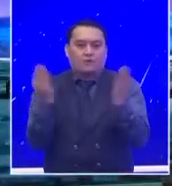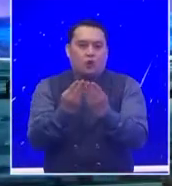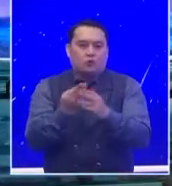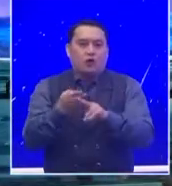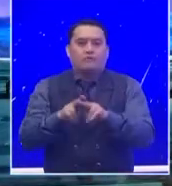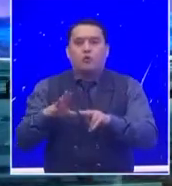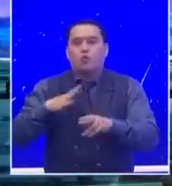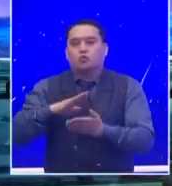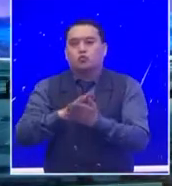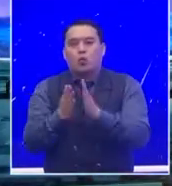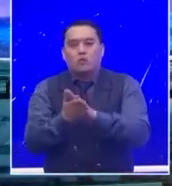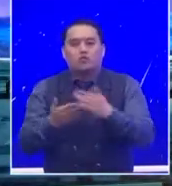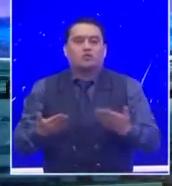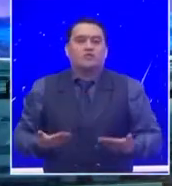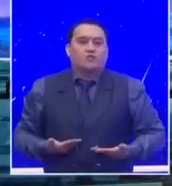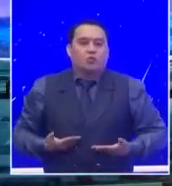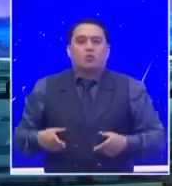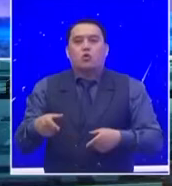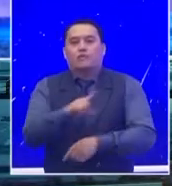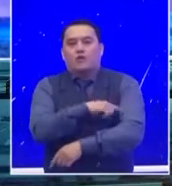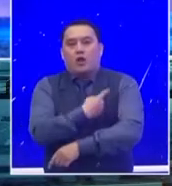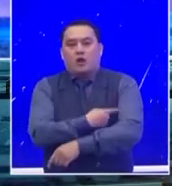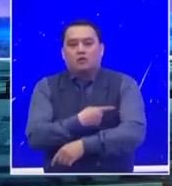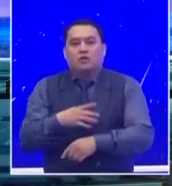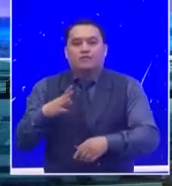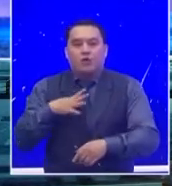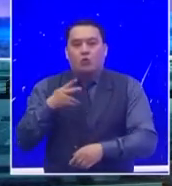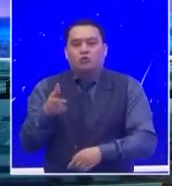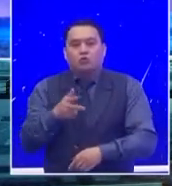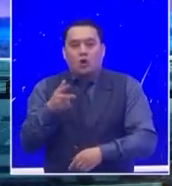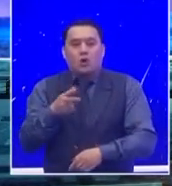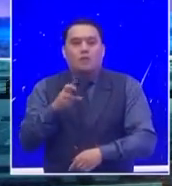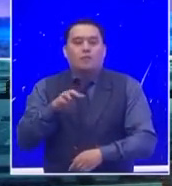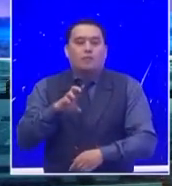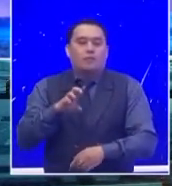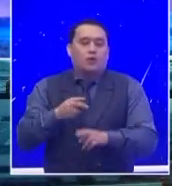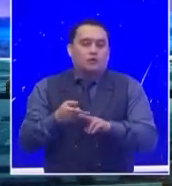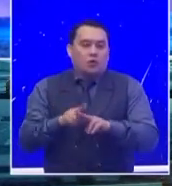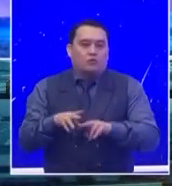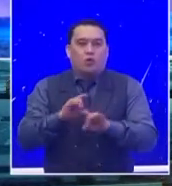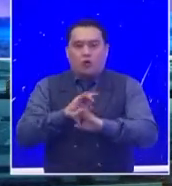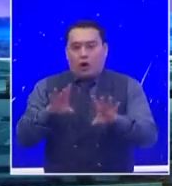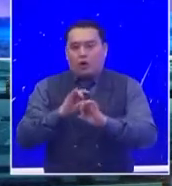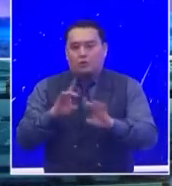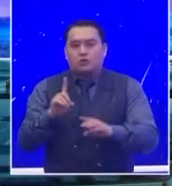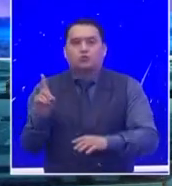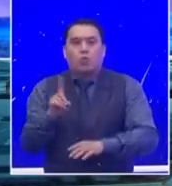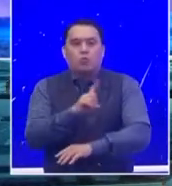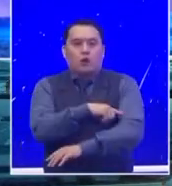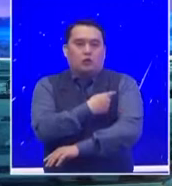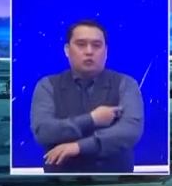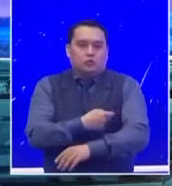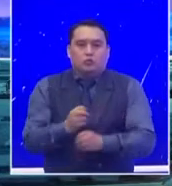и в каких условиях живут люди? Врачи сами сняли происходящее на мобильную камеру. Как рассказывают медики, в больницу